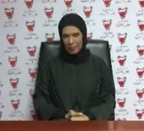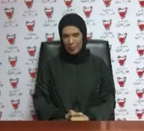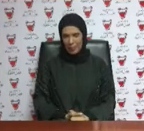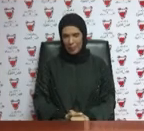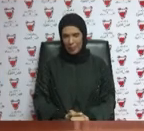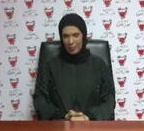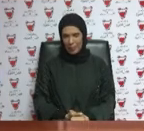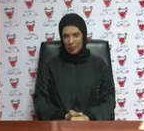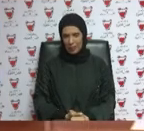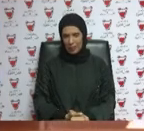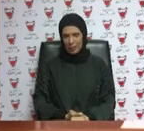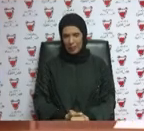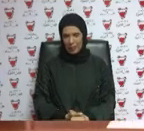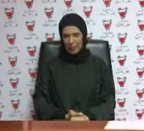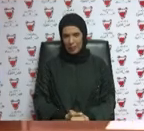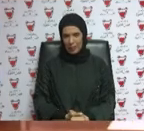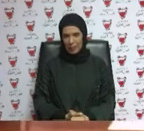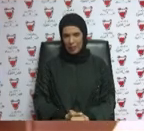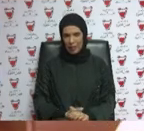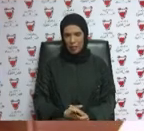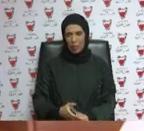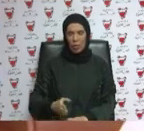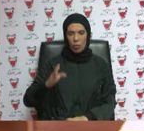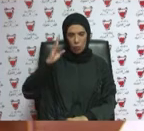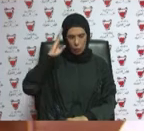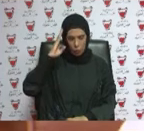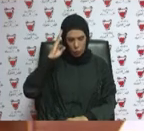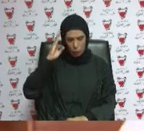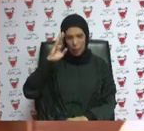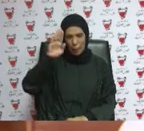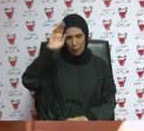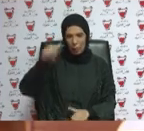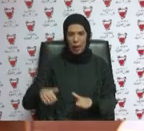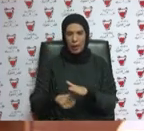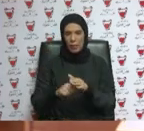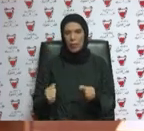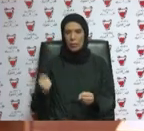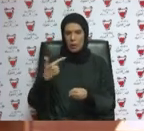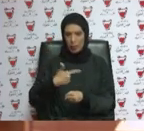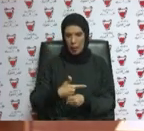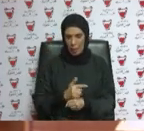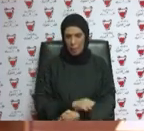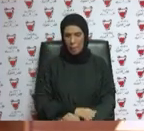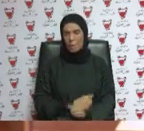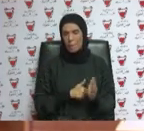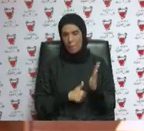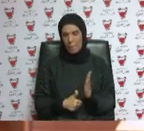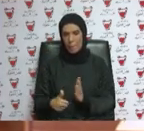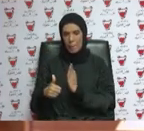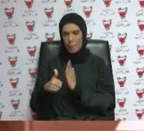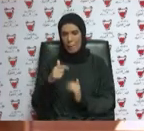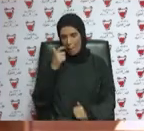تفضلوا كافة أعضاء المجلس، وشكر جلالة الملك ورئيس مجلس الوزراء ولي العهد فعلا اللي قاد أيضا